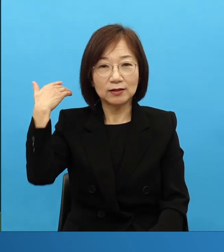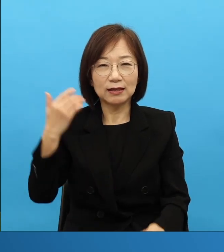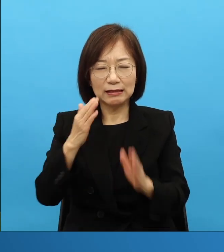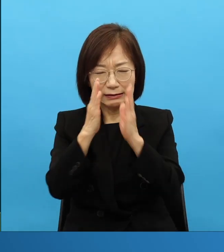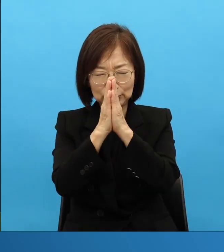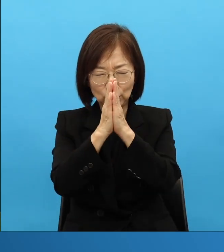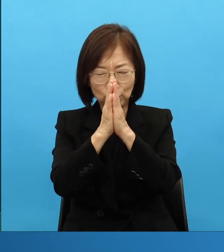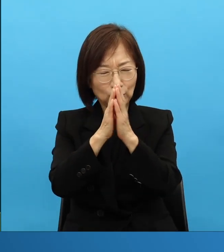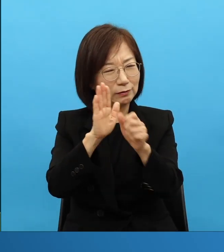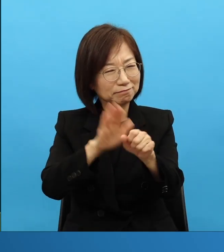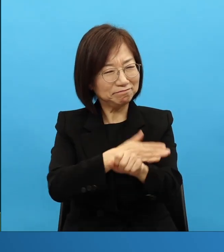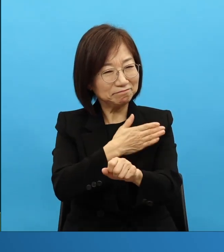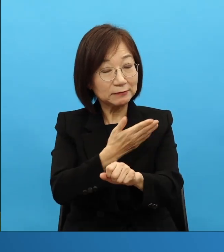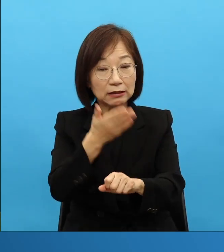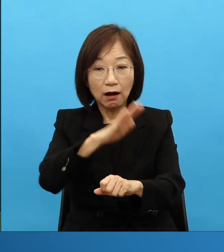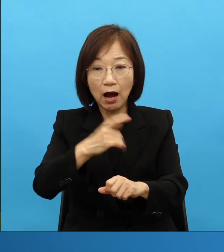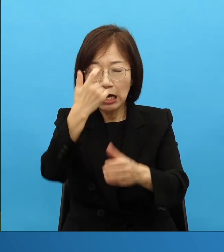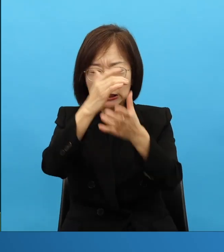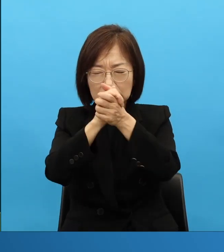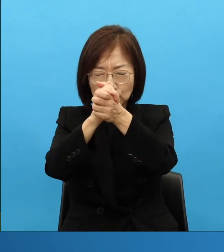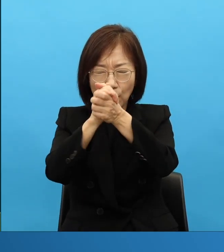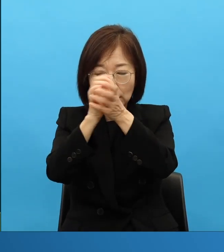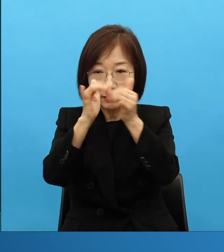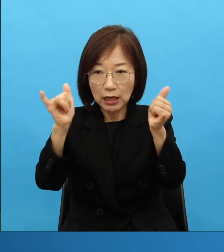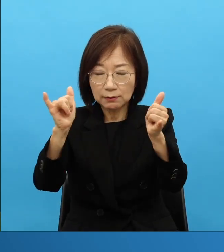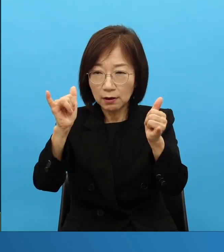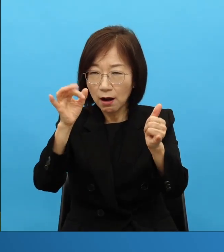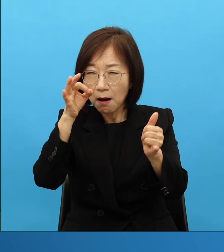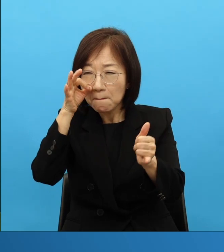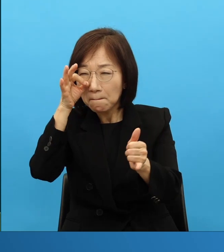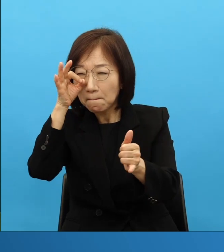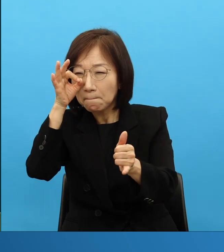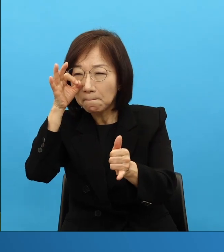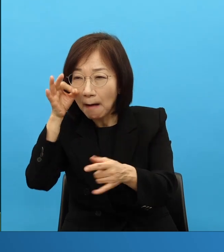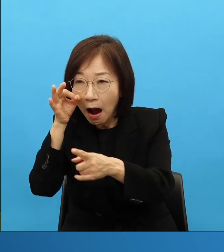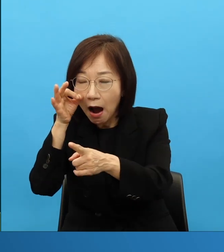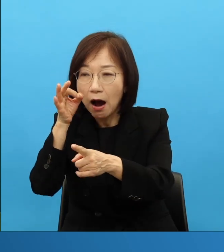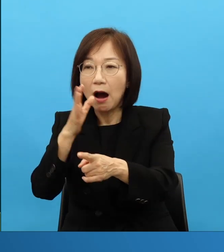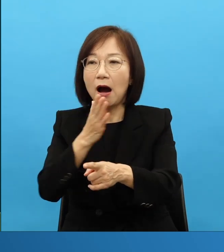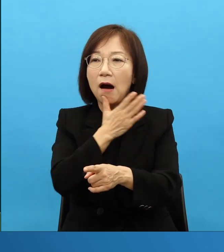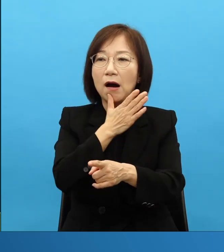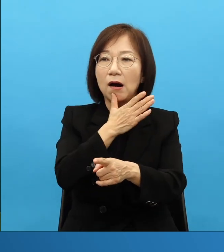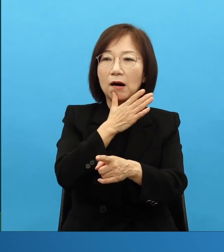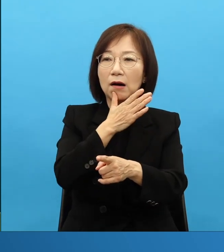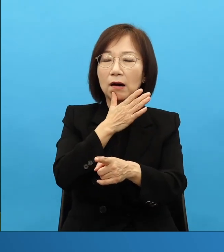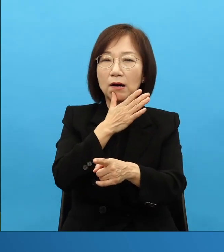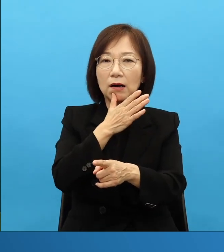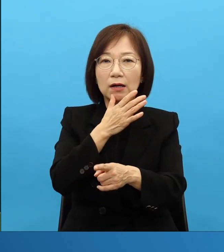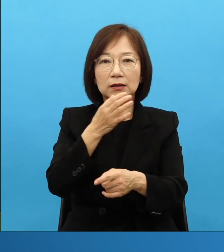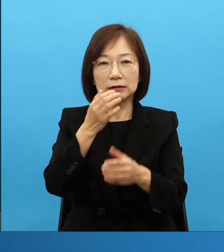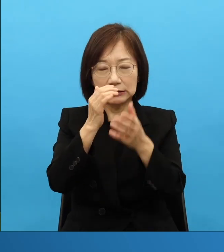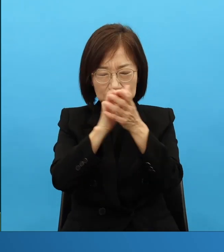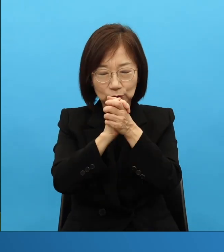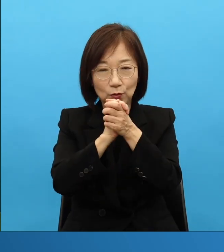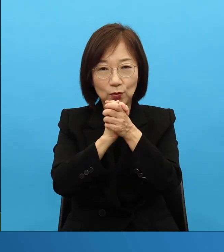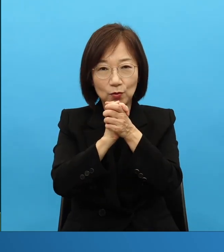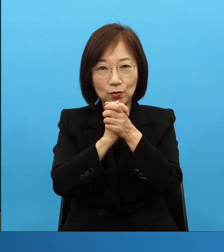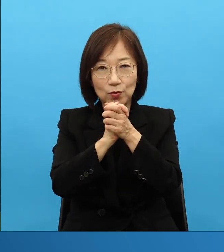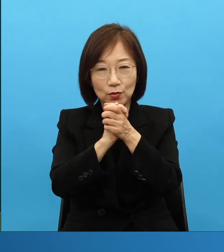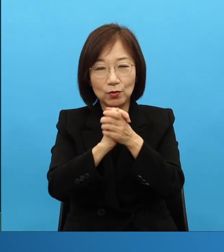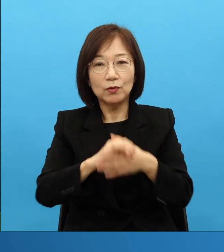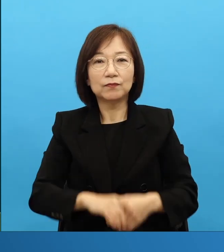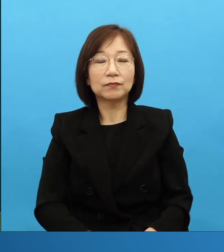본 겁니다. I couldn't pray before, but I saw 있을 수 somebody 없는 일이 벌어졌어요. who truly prayed, and truly amazing miracles arose. 여러분 한